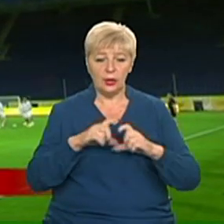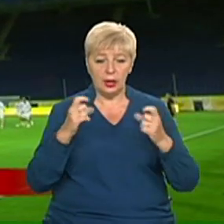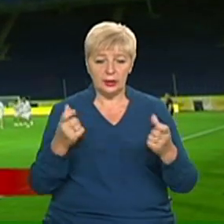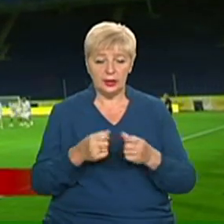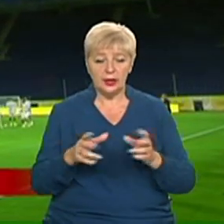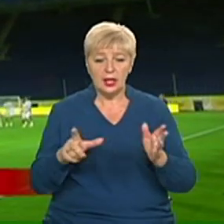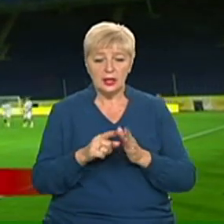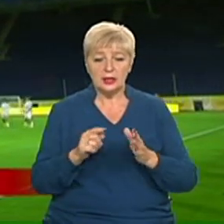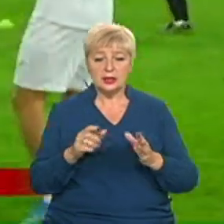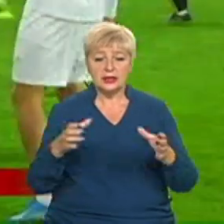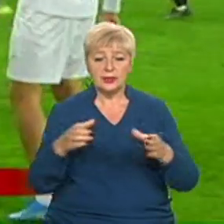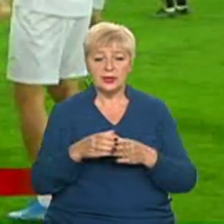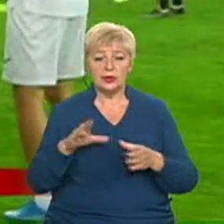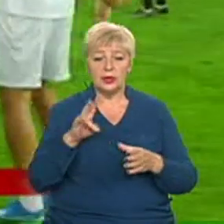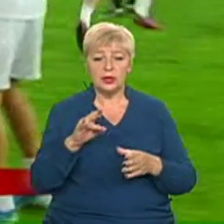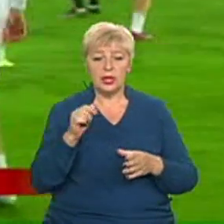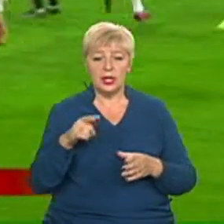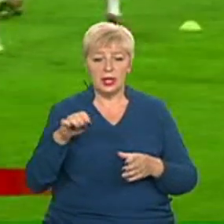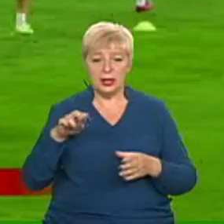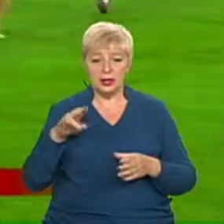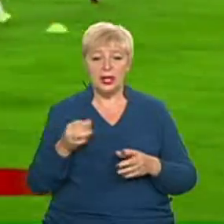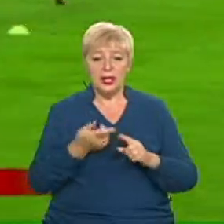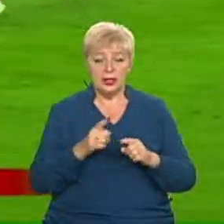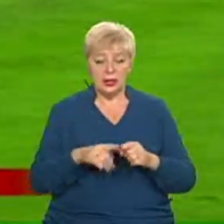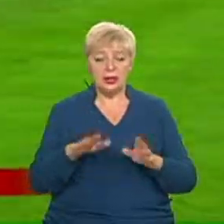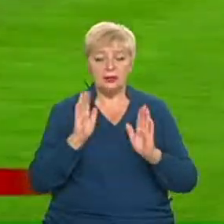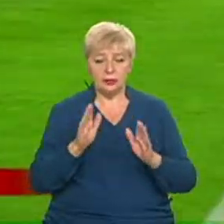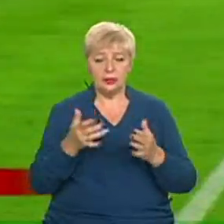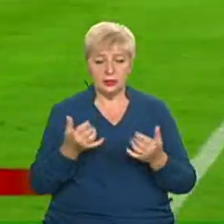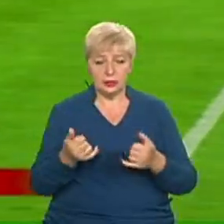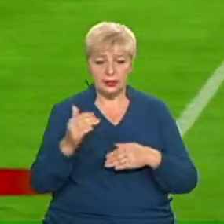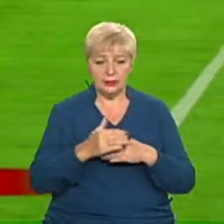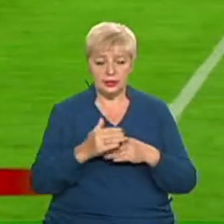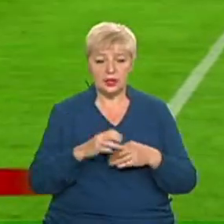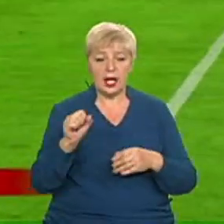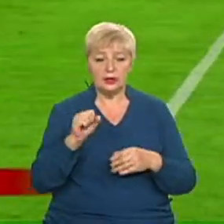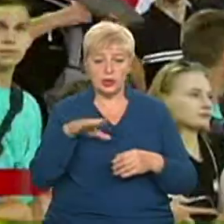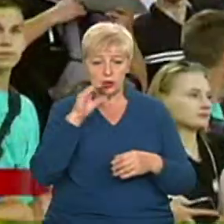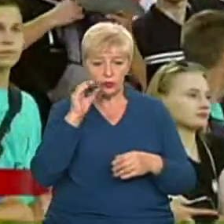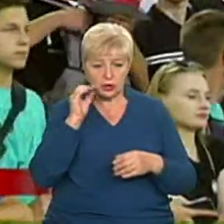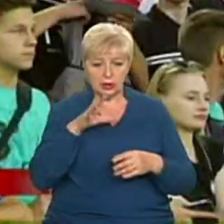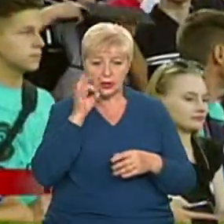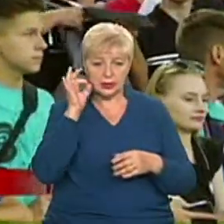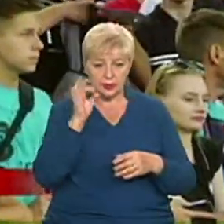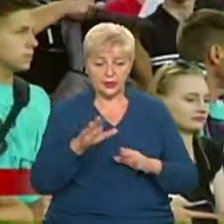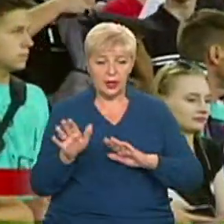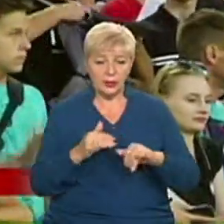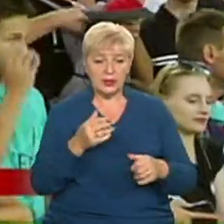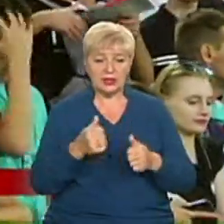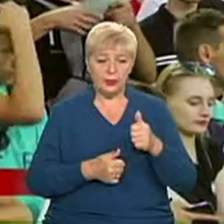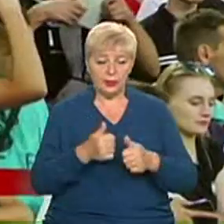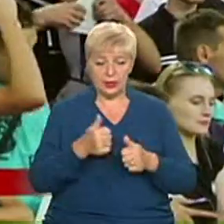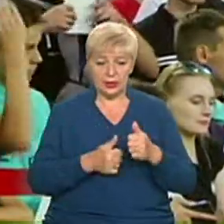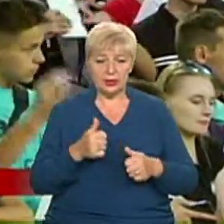гри зі збірною Нігерії, яка відбудеться вже сьогодні ввечері. Андрій Шевченко запевнив, після поєдинку з Литвою